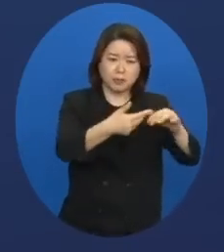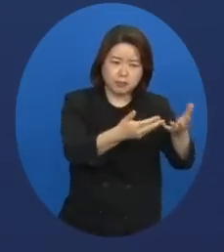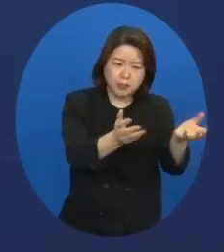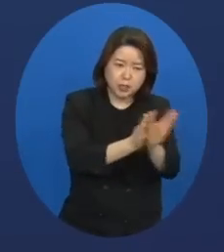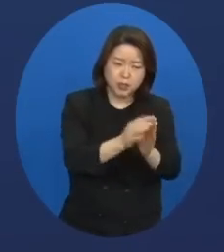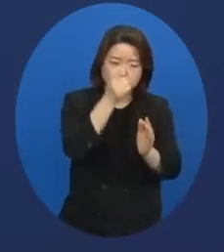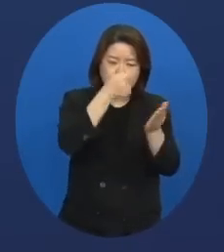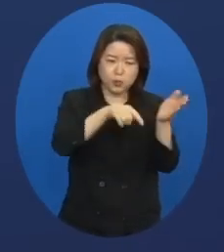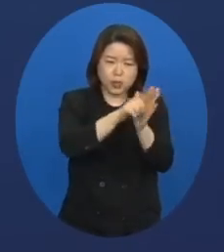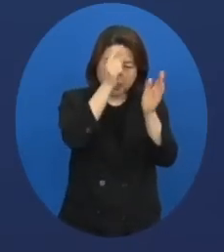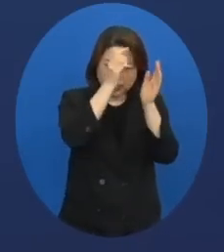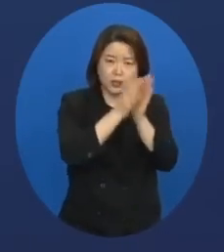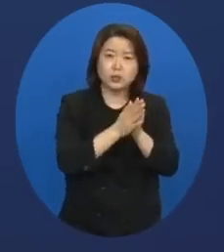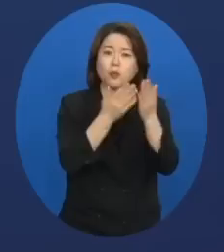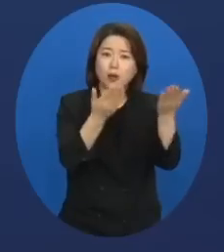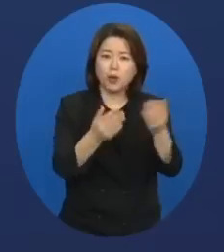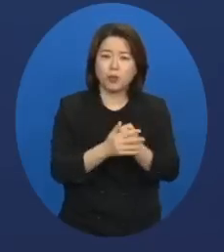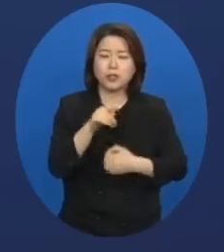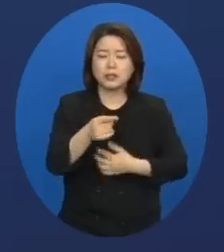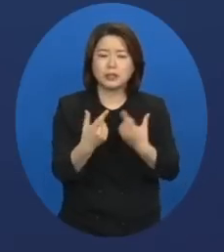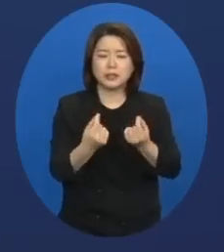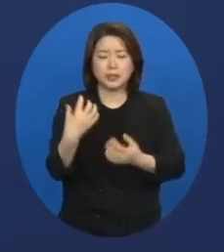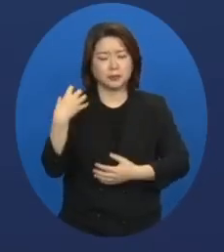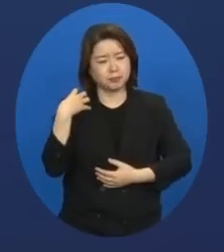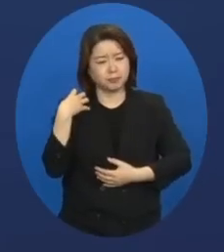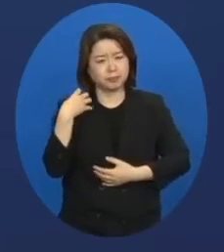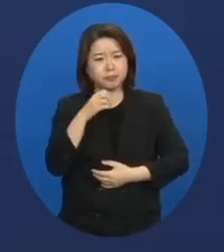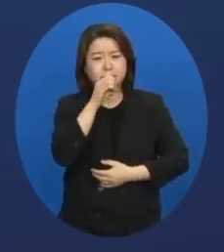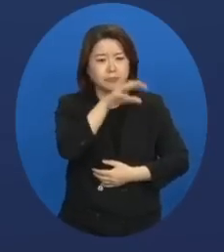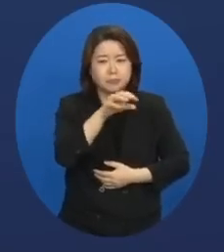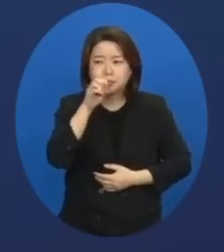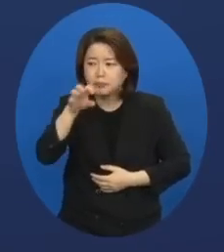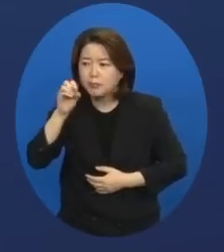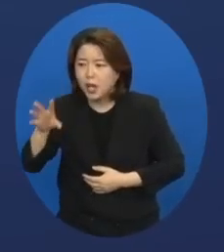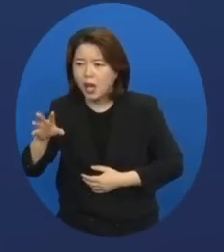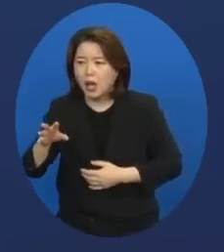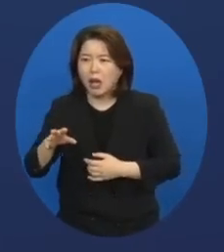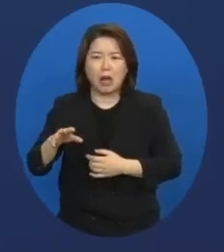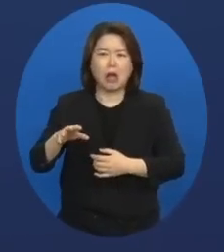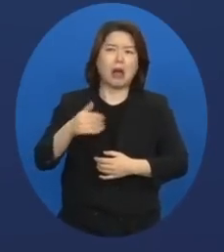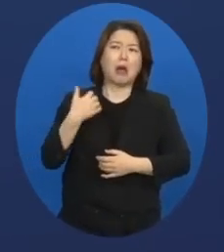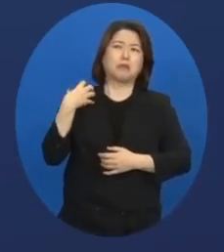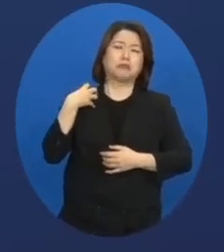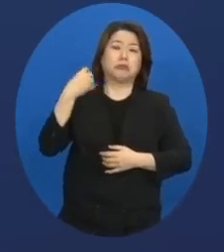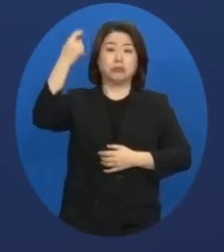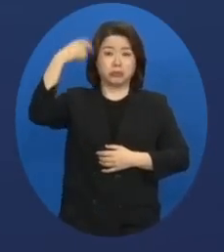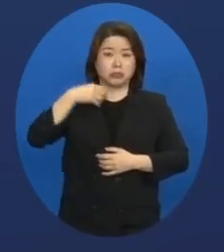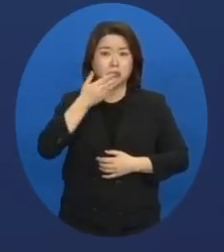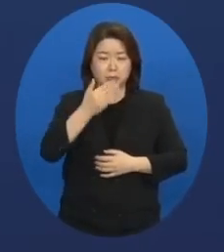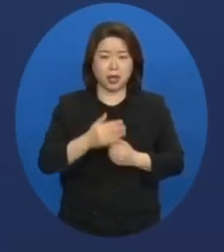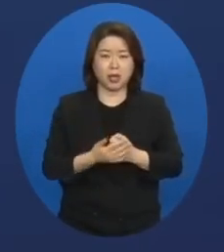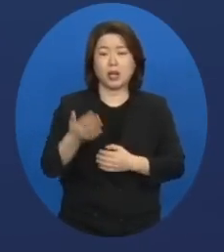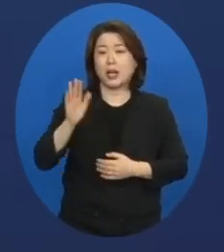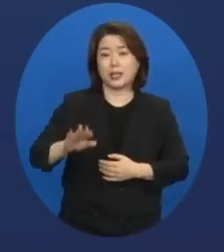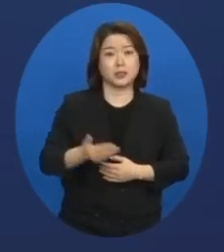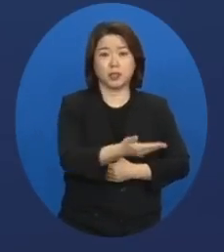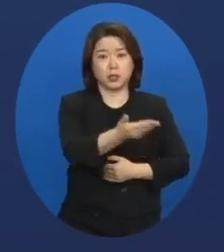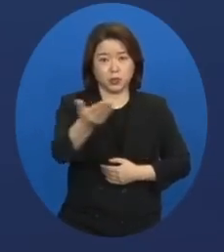위해서 기도하고 그런 사명을 이야기하는 게 사치스럽게 느껴질 수도 있습니다. 그렇지만